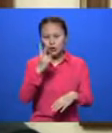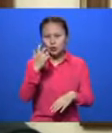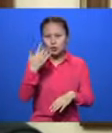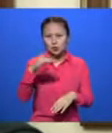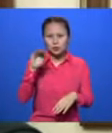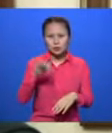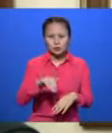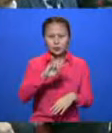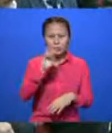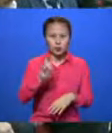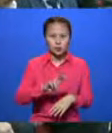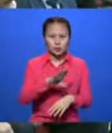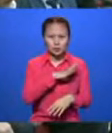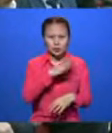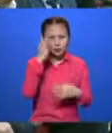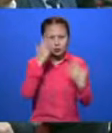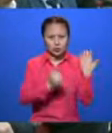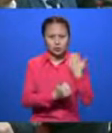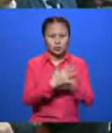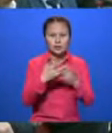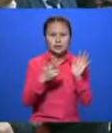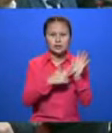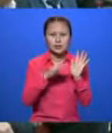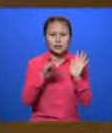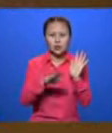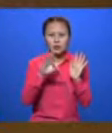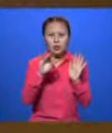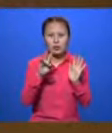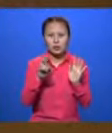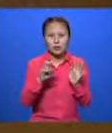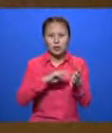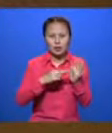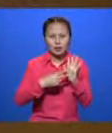тонна мұнай өндірді. Биыл бұл көрсеткішті 8 мың тоннаға арттыруды жоспарлап отырмыз.